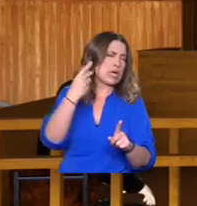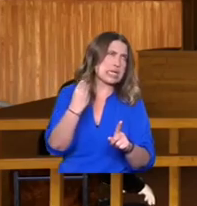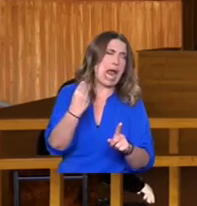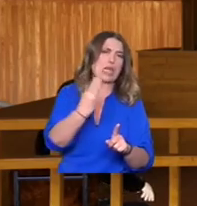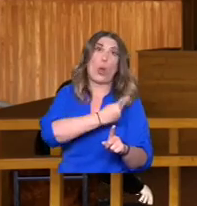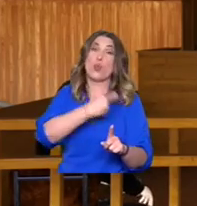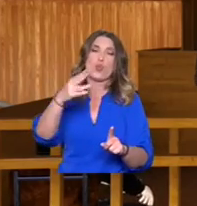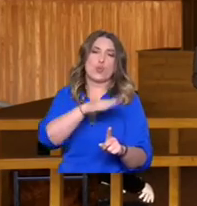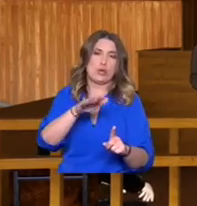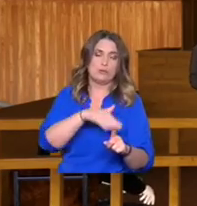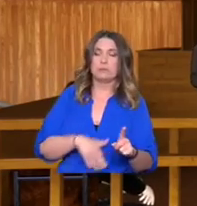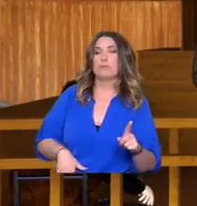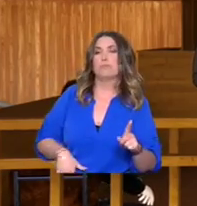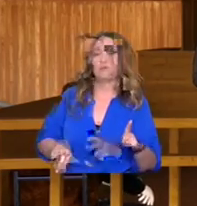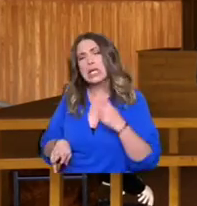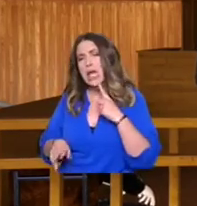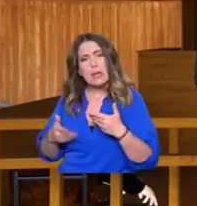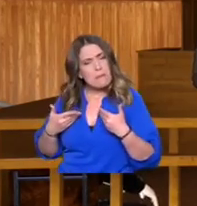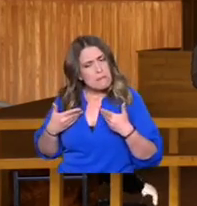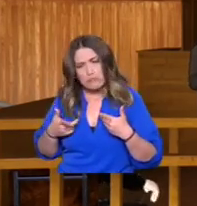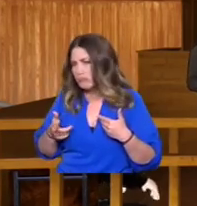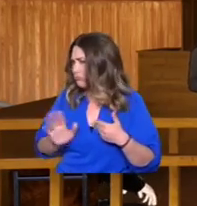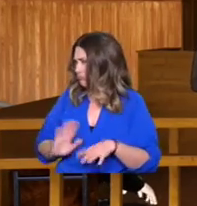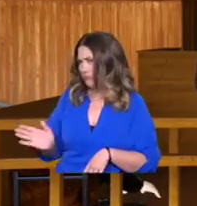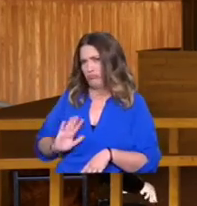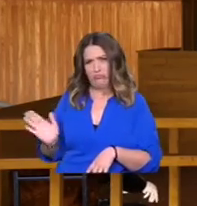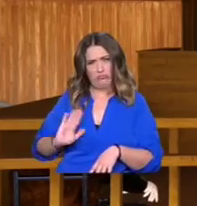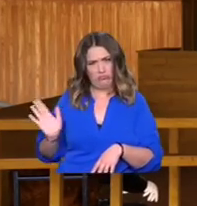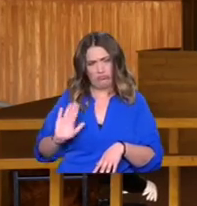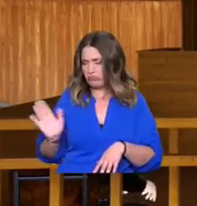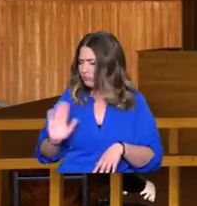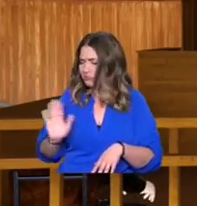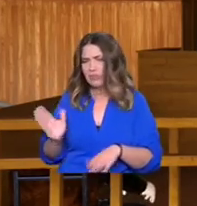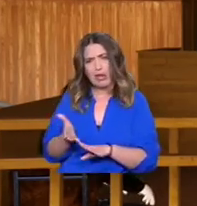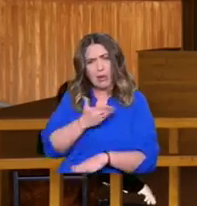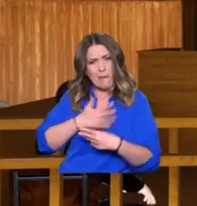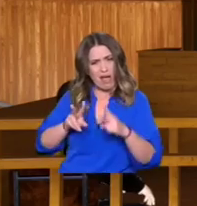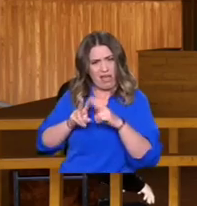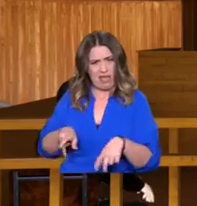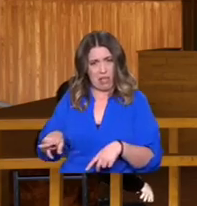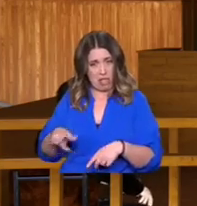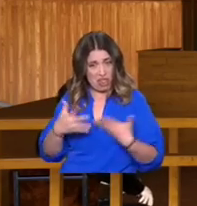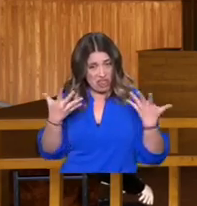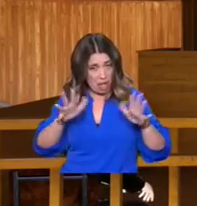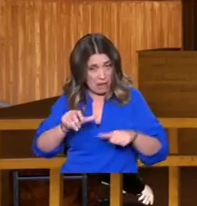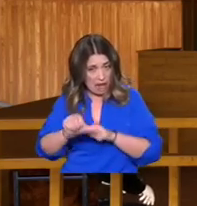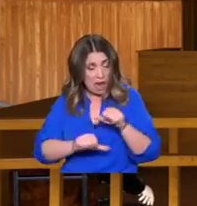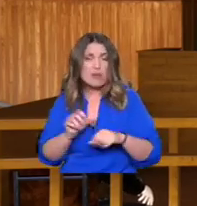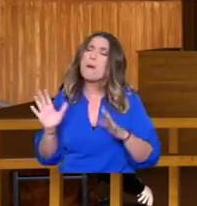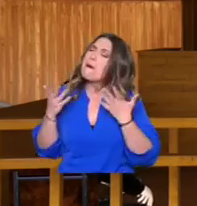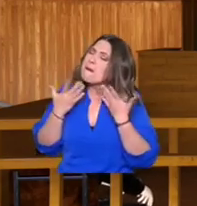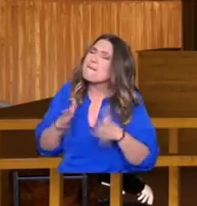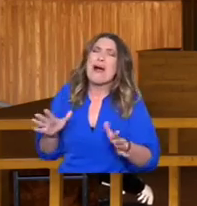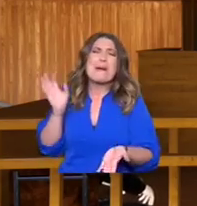εκείνη αρνήθηκε. Το εξέτασα μέσα σε 10 ημέρες. Έχω εικόνα, πλήρη εικόνα. Αποκλείεται κάτι να έχει αλλάξει αυτές τις 10 ημέρες, άρα